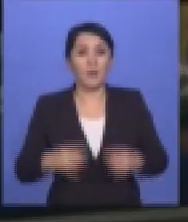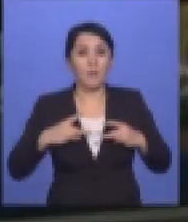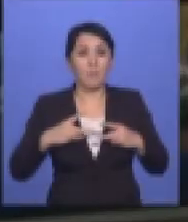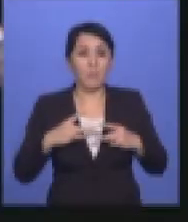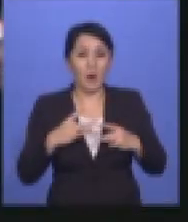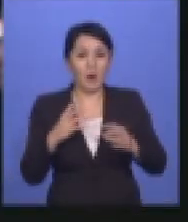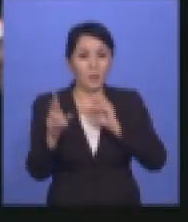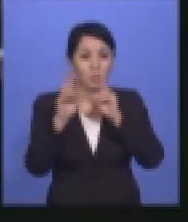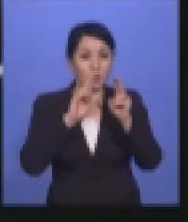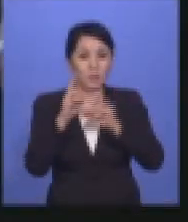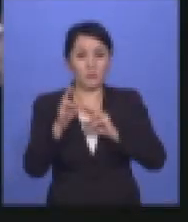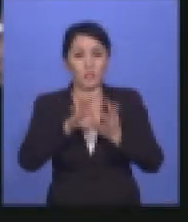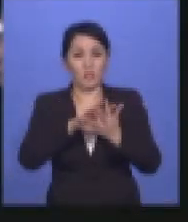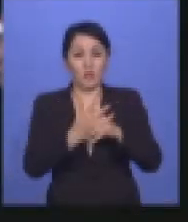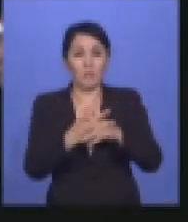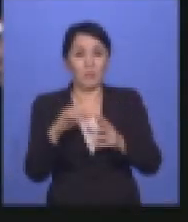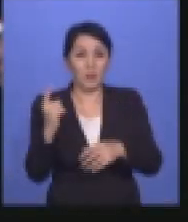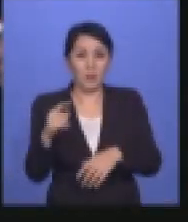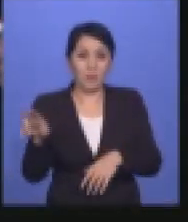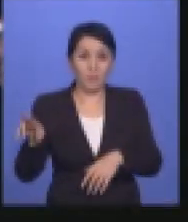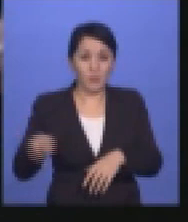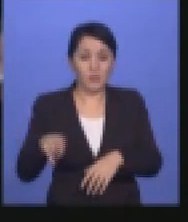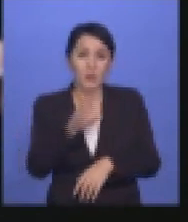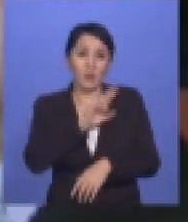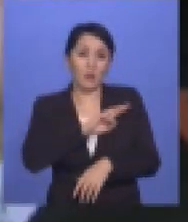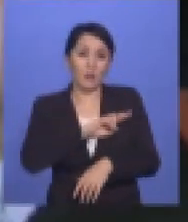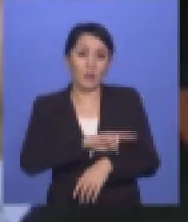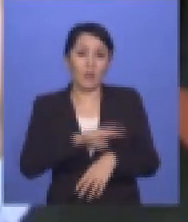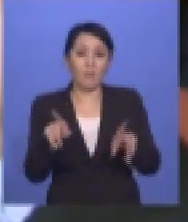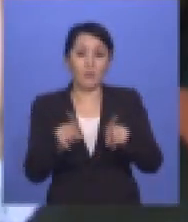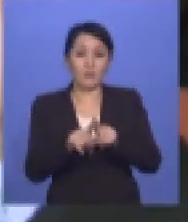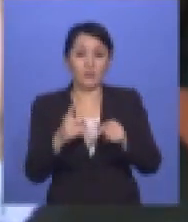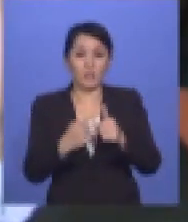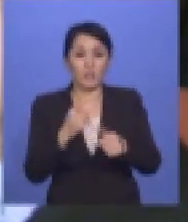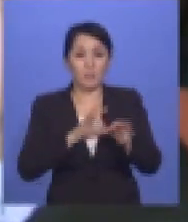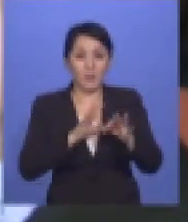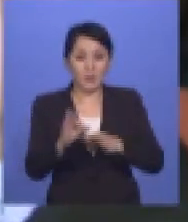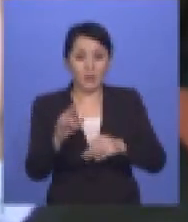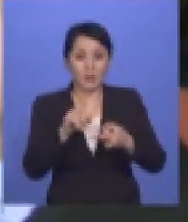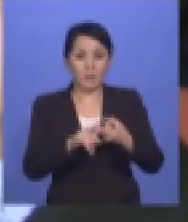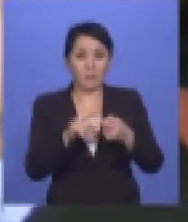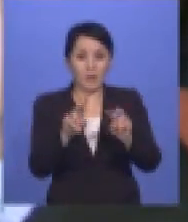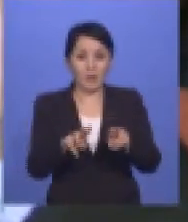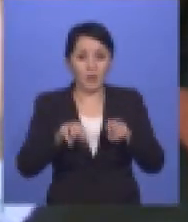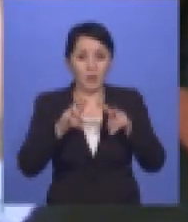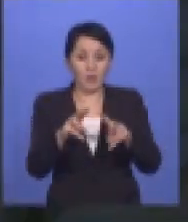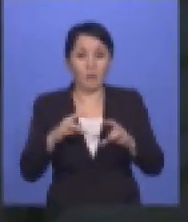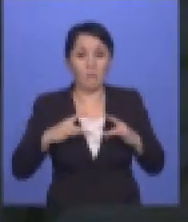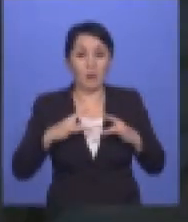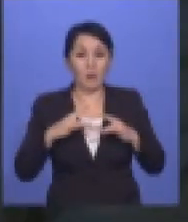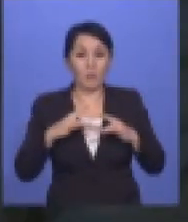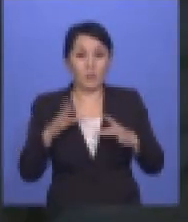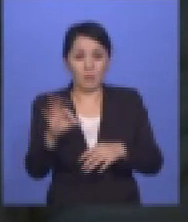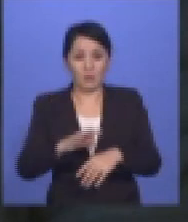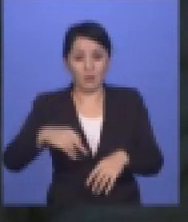Салтанатты кешке ауыл шаруашылығы құрылымдарының басшылары мен жұмысшылары, сондай-ақ аталмыш салаға қатысы бар мамандар келді. Мереке иелерін